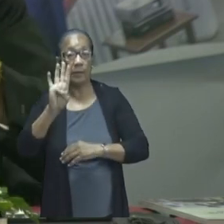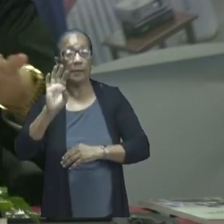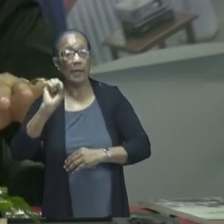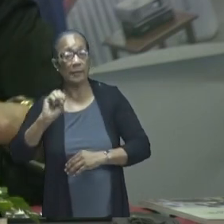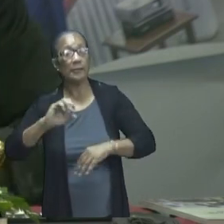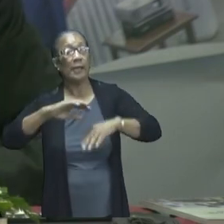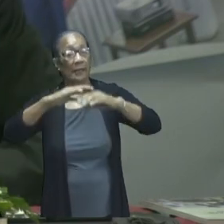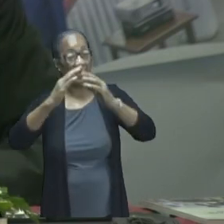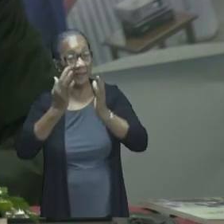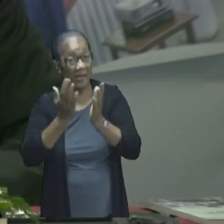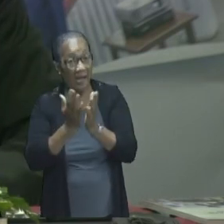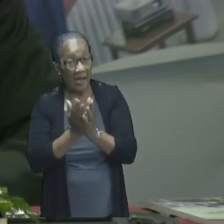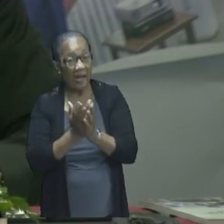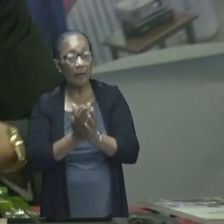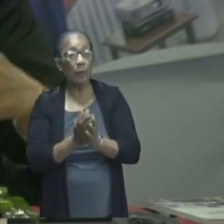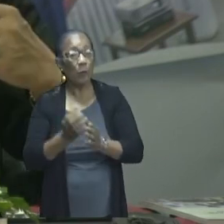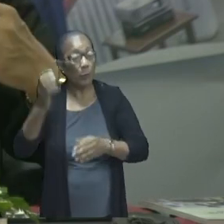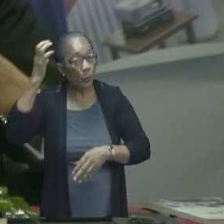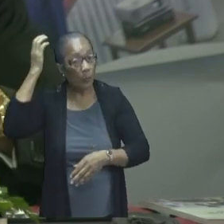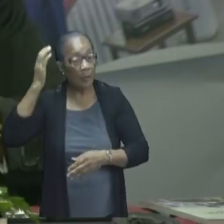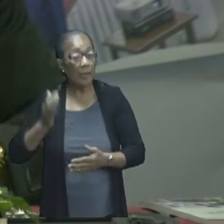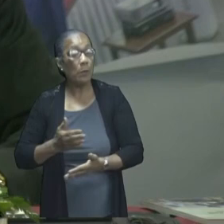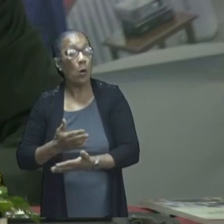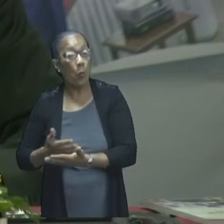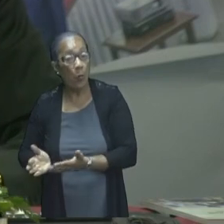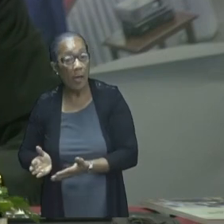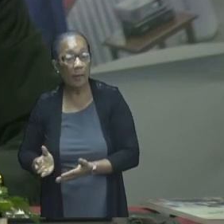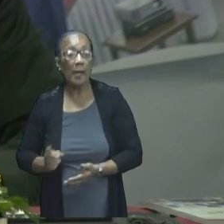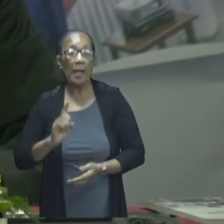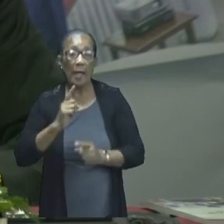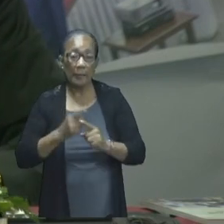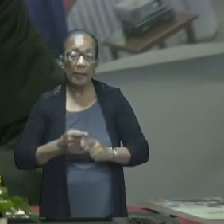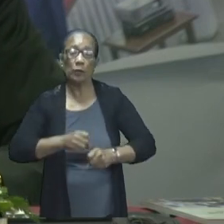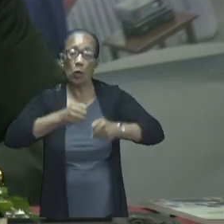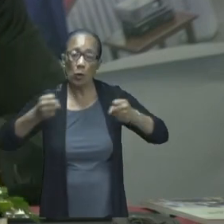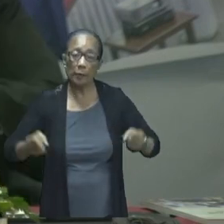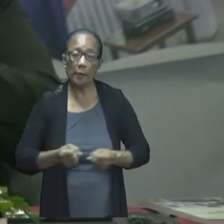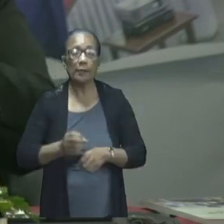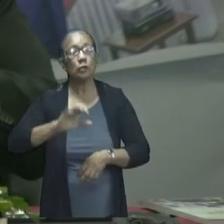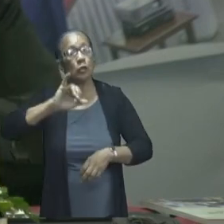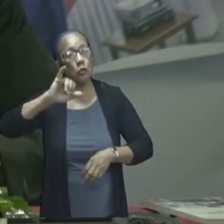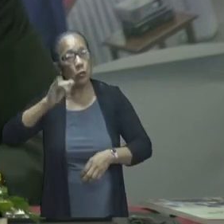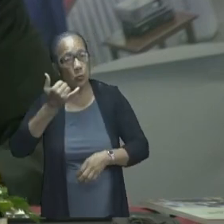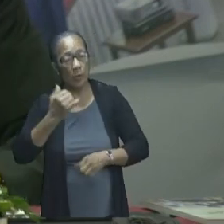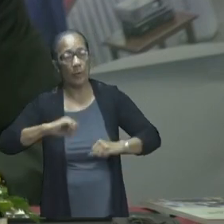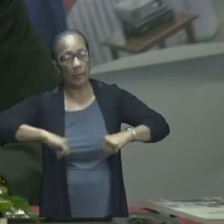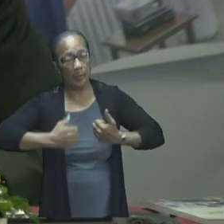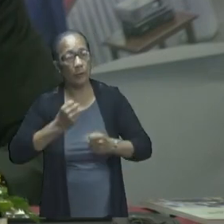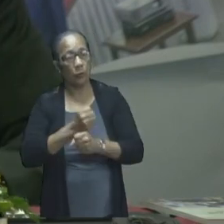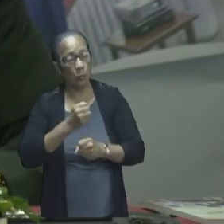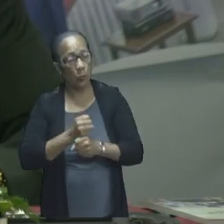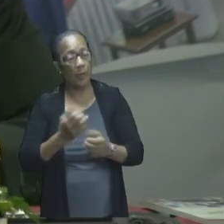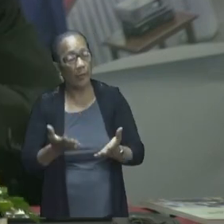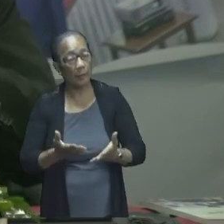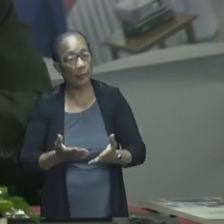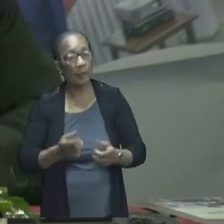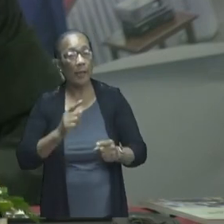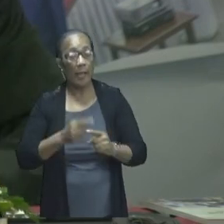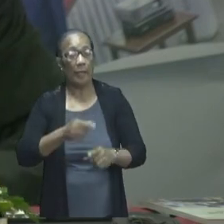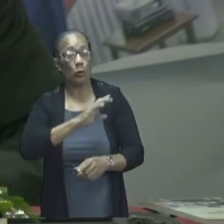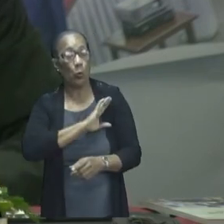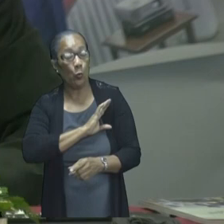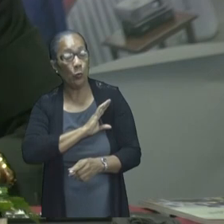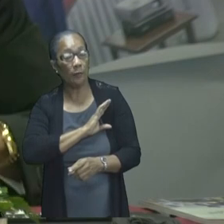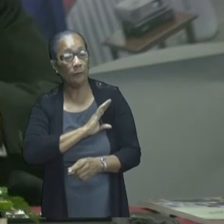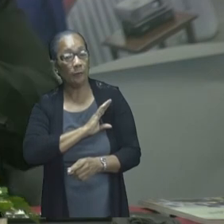inefficiënties werk gemaakt worden dat de organisatie weer een moderne organisatie wordt een transparante organisatie wordt en tegelijkertijd